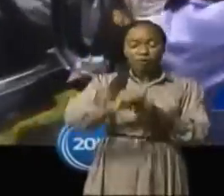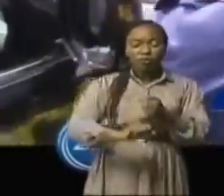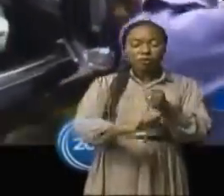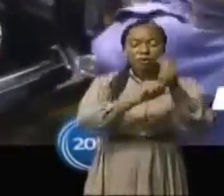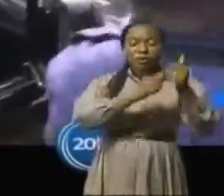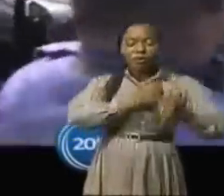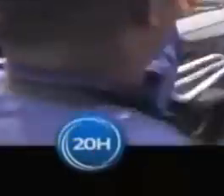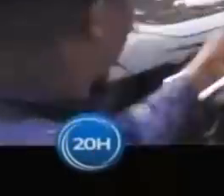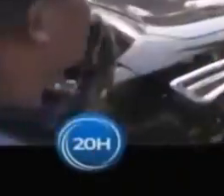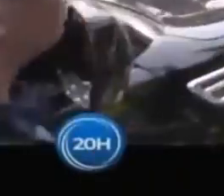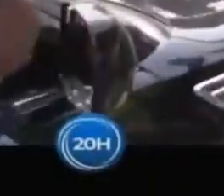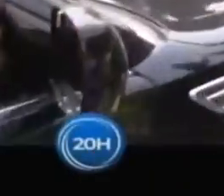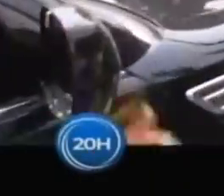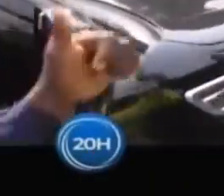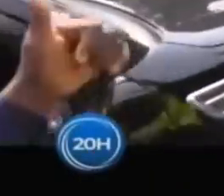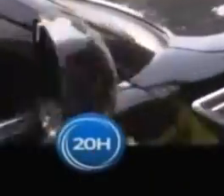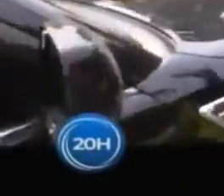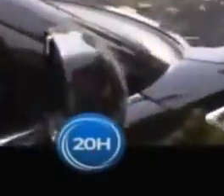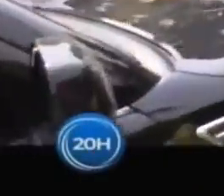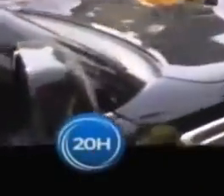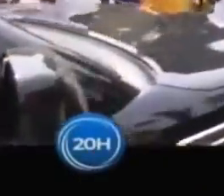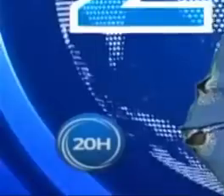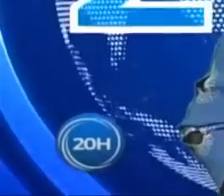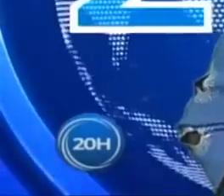l'élan patriotique.